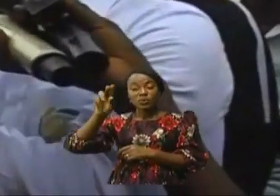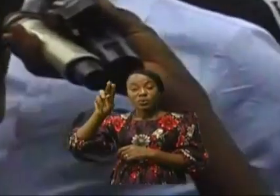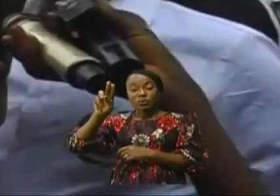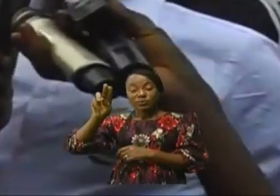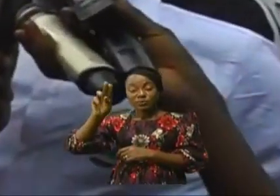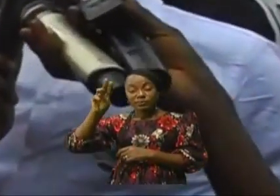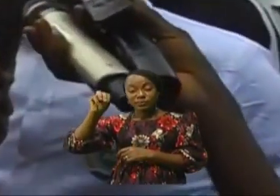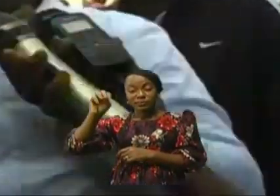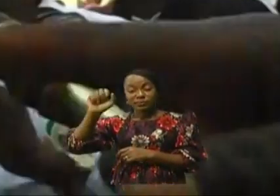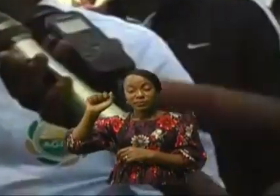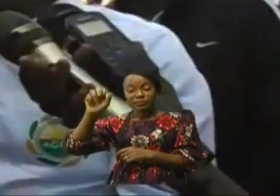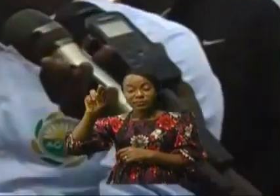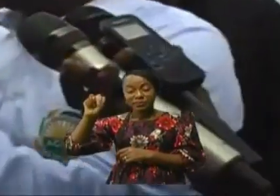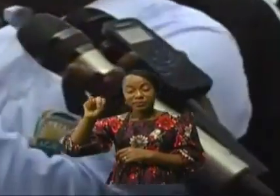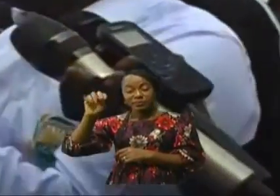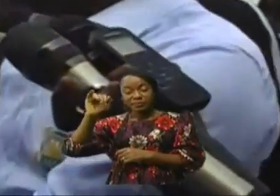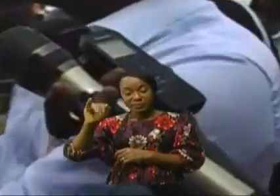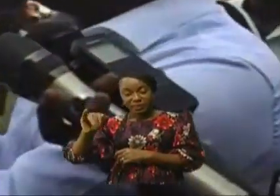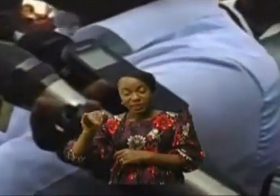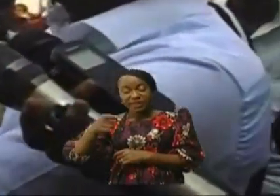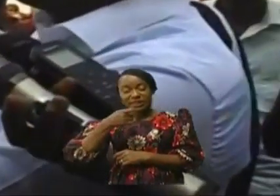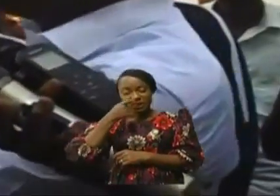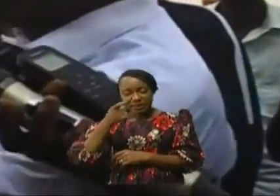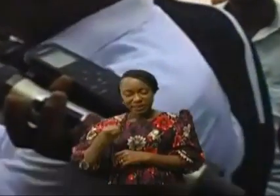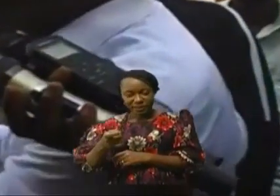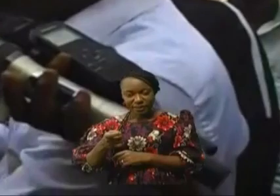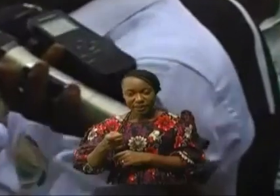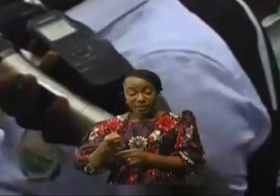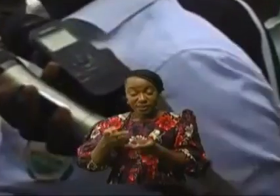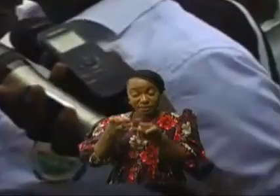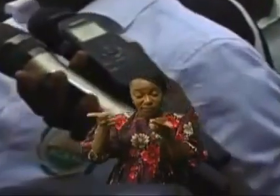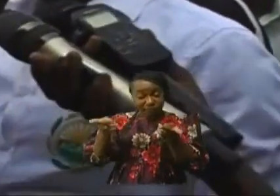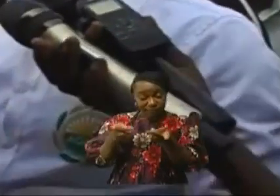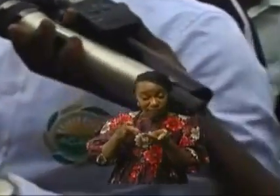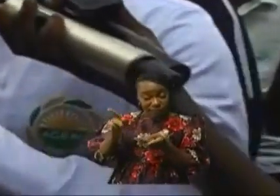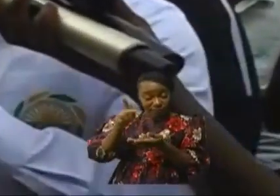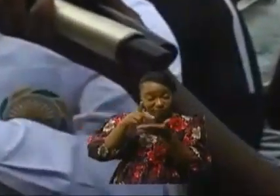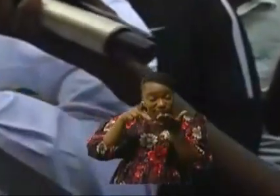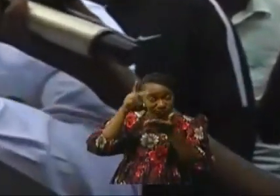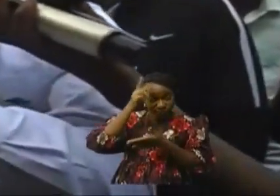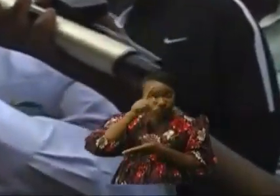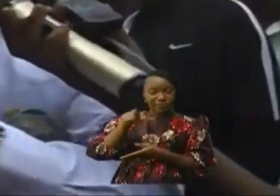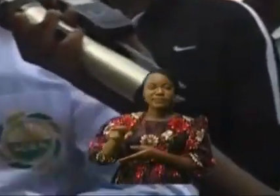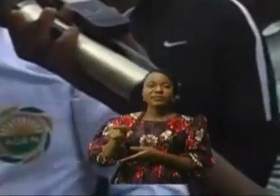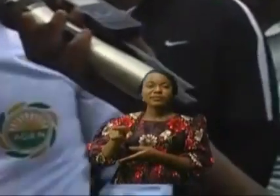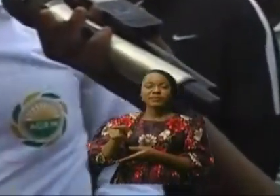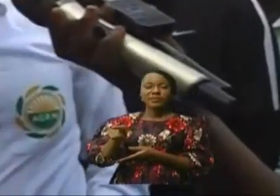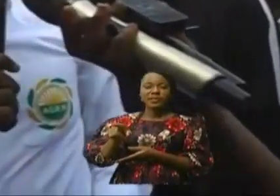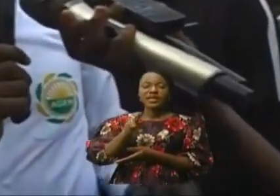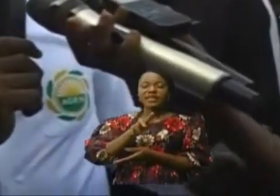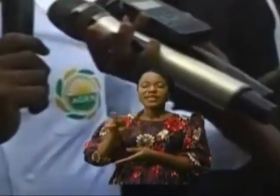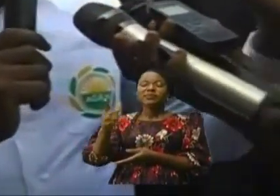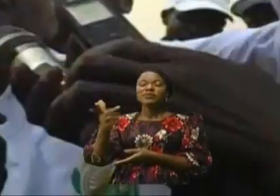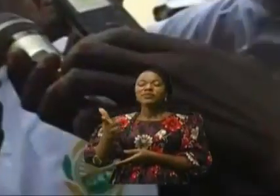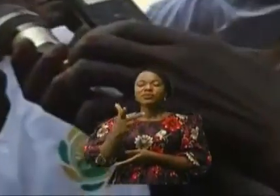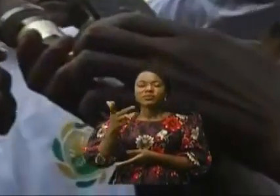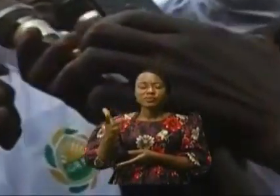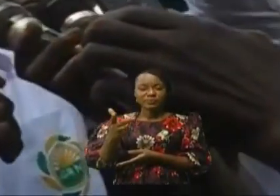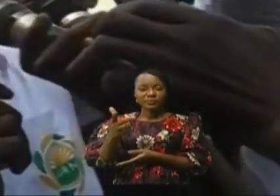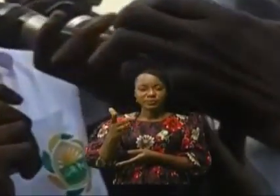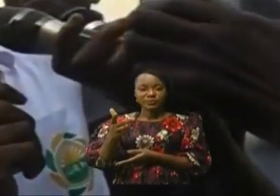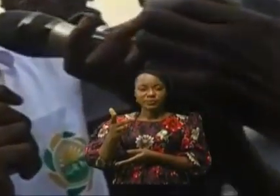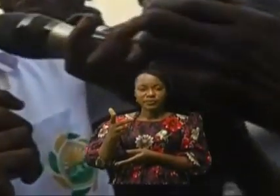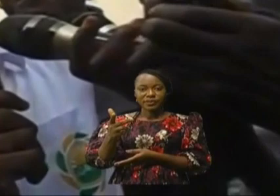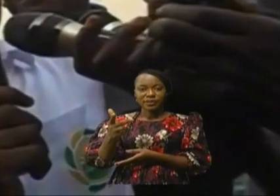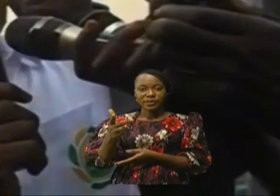parti politique. Je disais qu'à travers ce parti politique, en 2023,